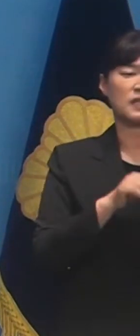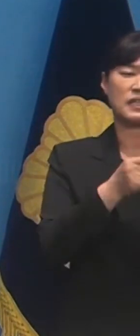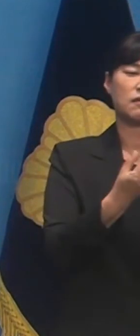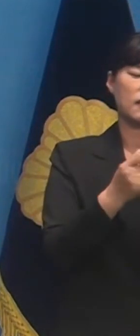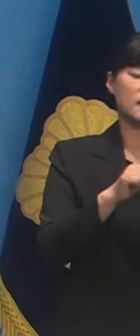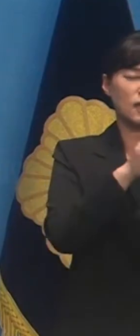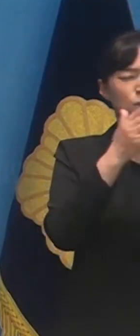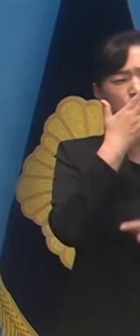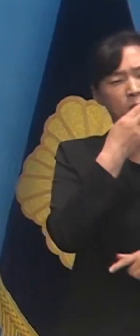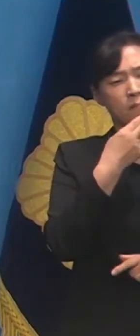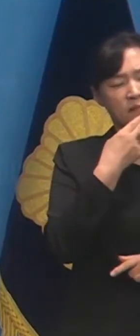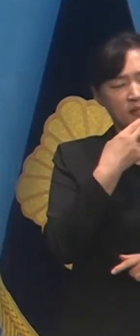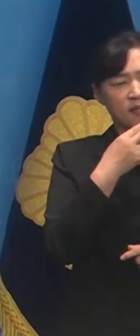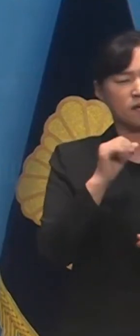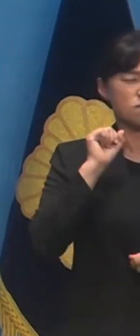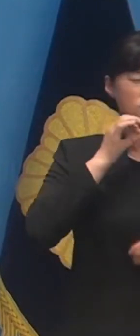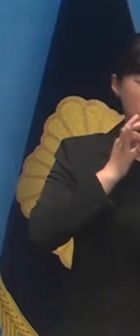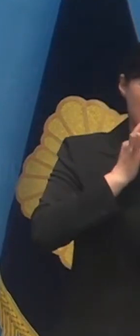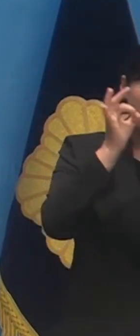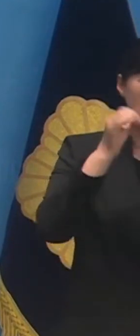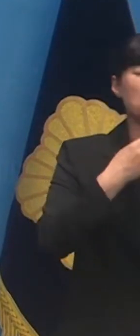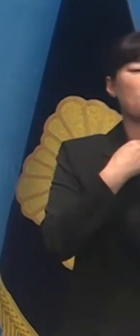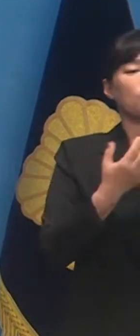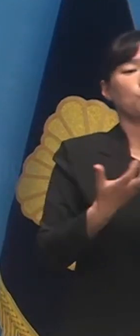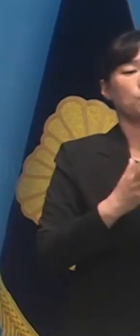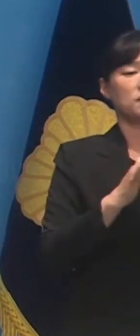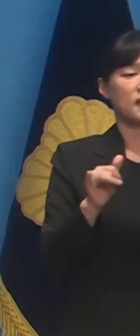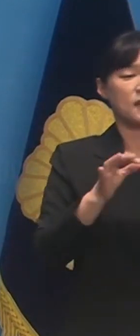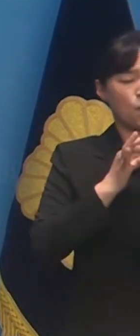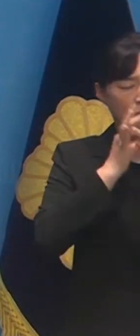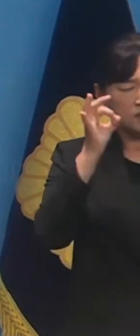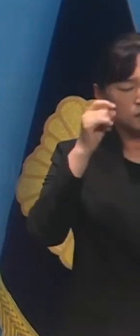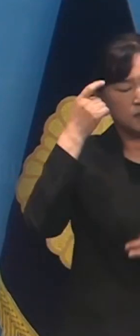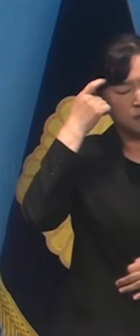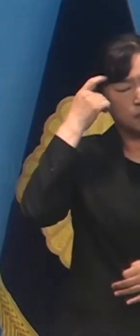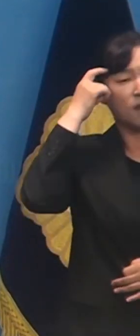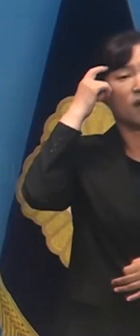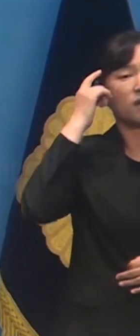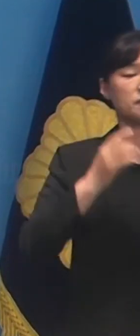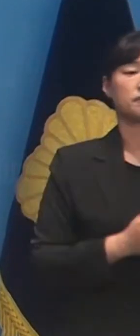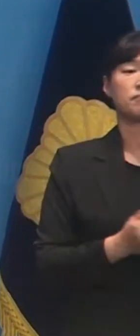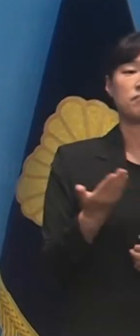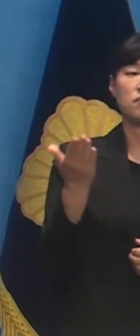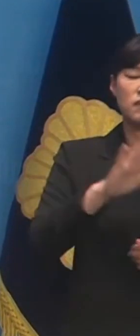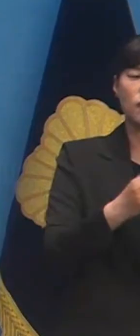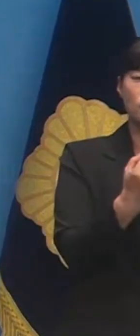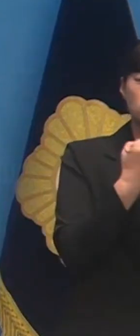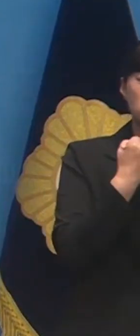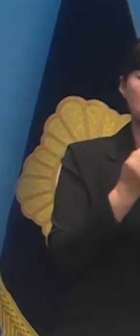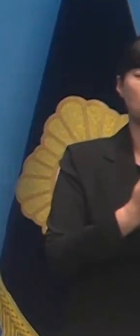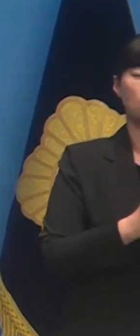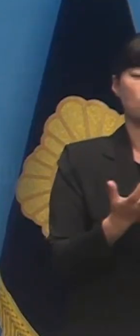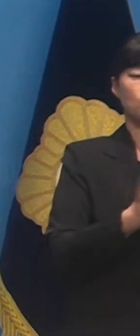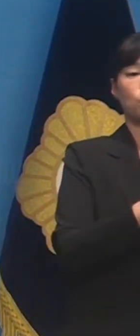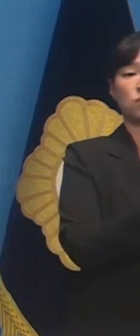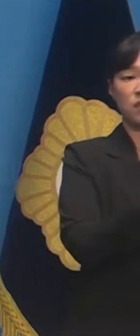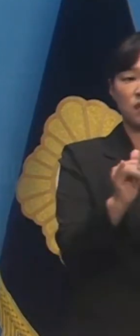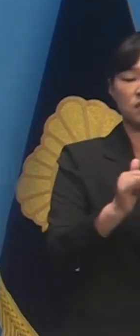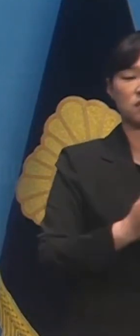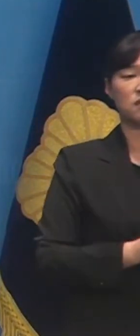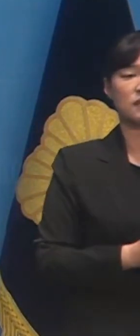수는 없지 않느냐고 외쳤던 노동자들의 외침이 생각이 납니다. 그럼에도 불구하고 그